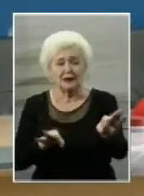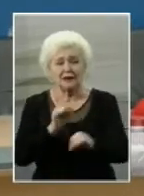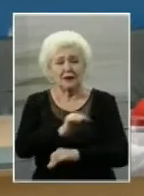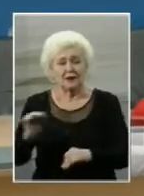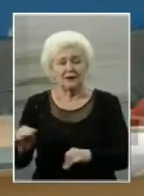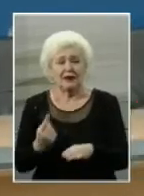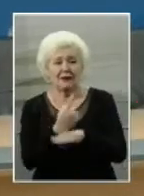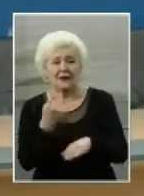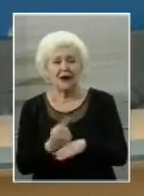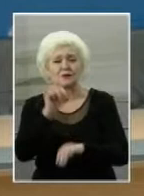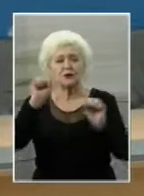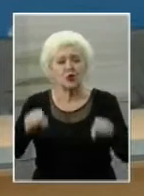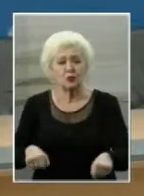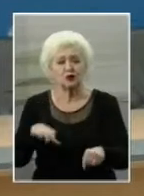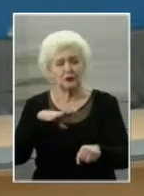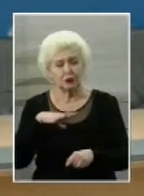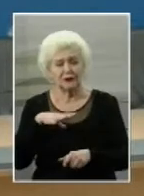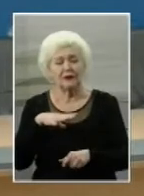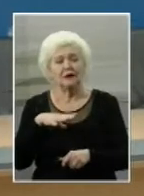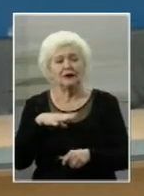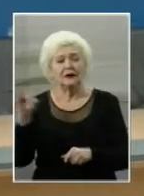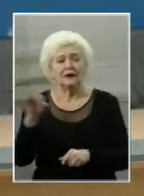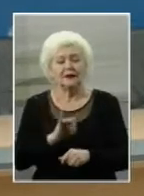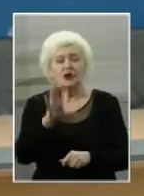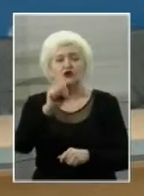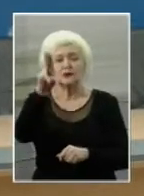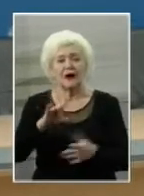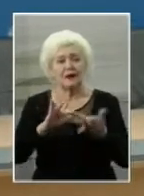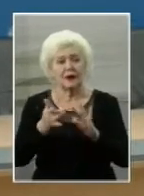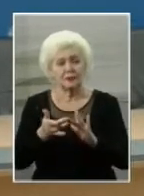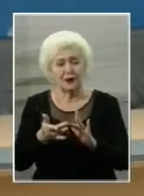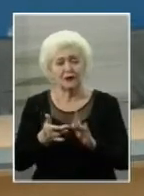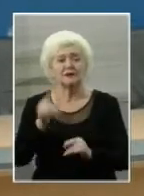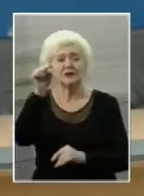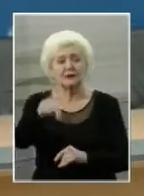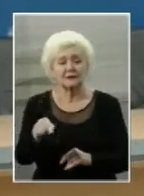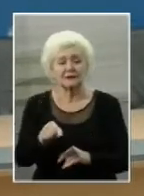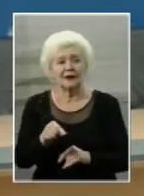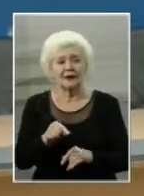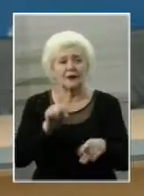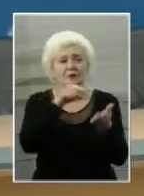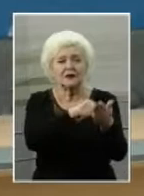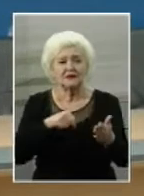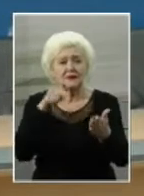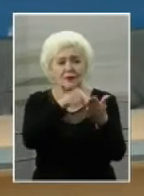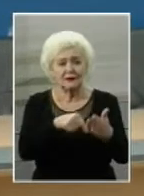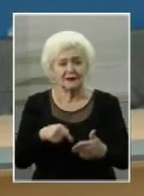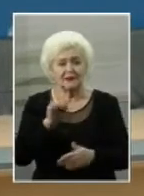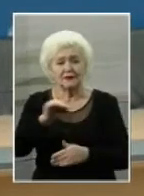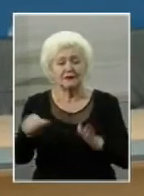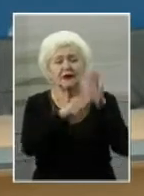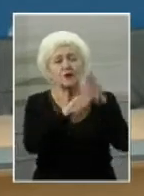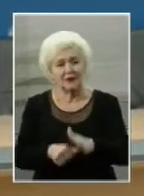дитини. Насмішки можуть бути і в соціальних мережах. Це чіпляння до дитини і